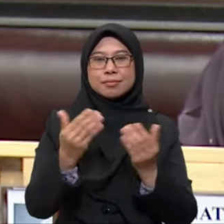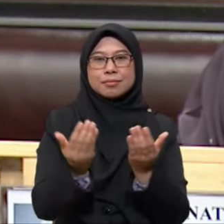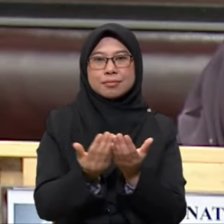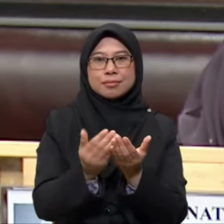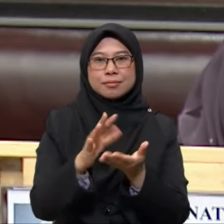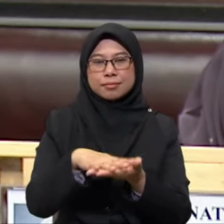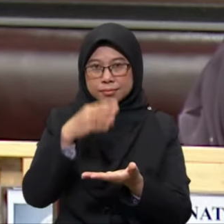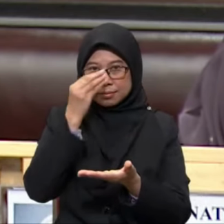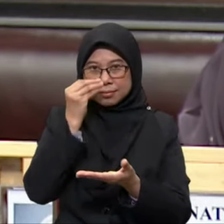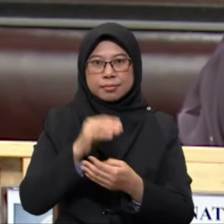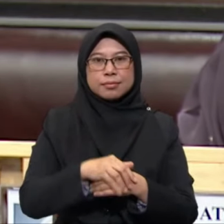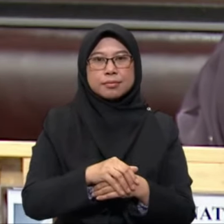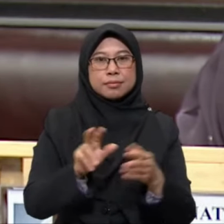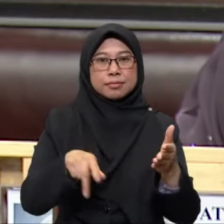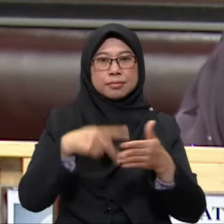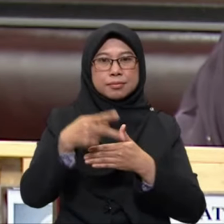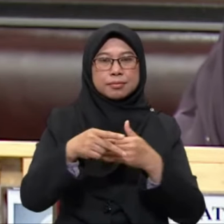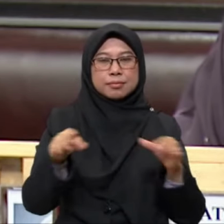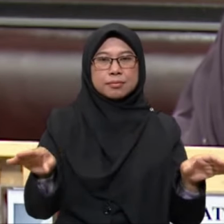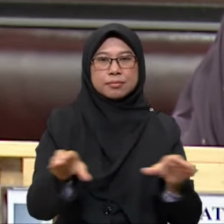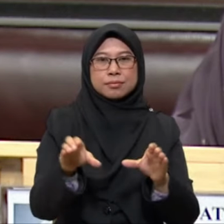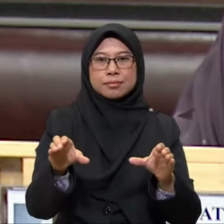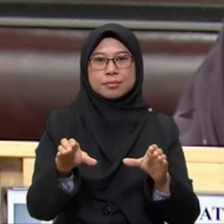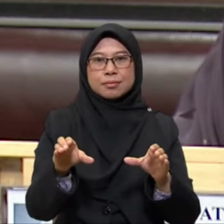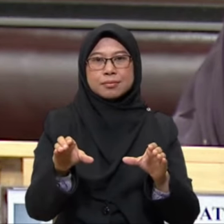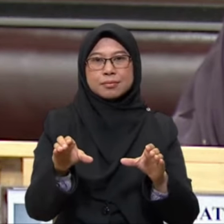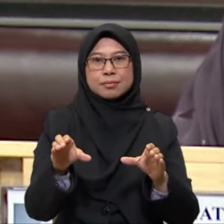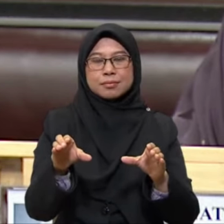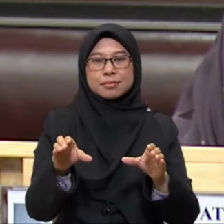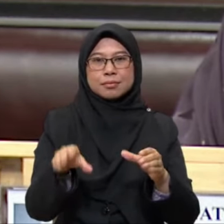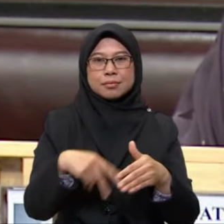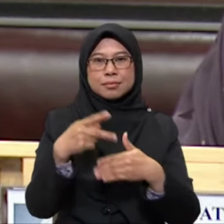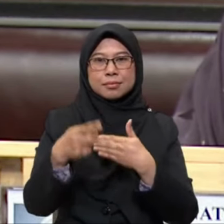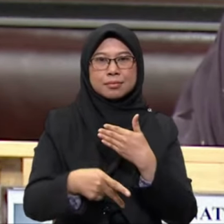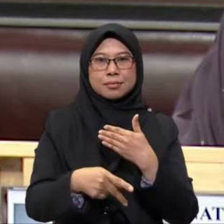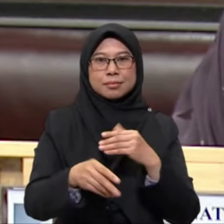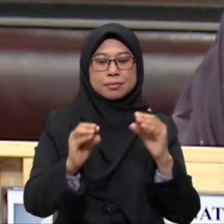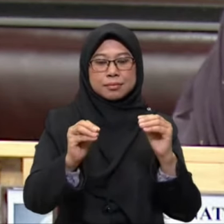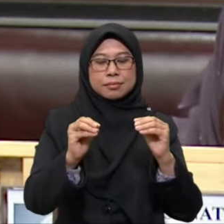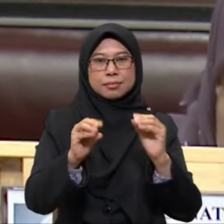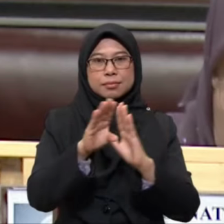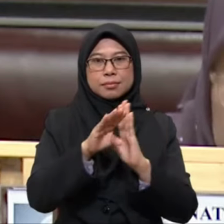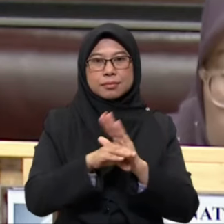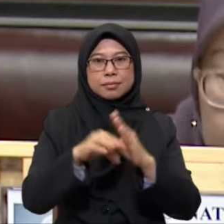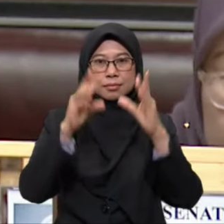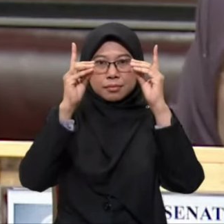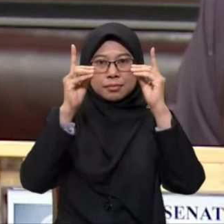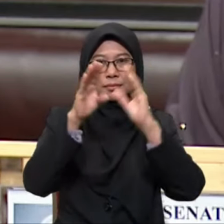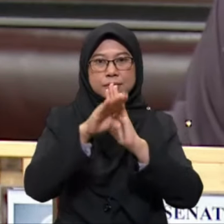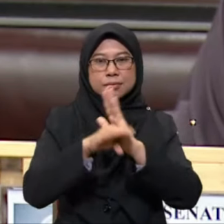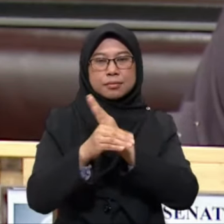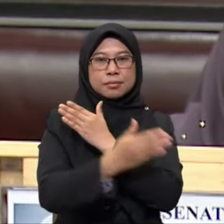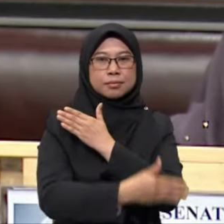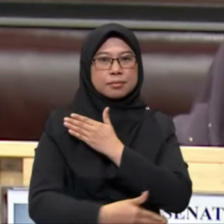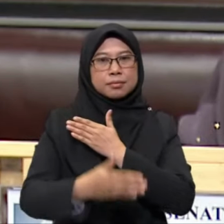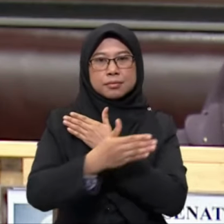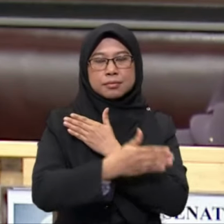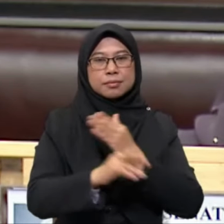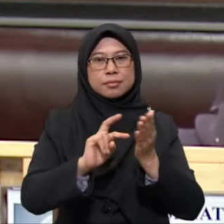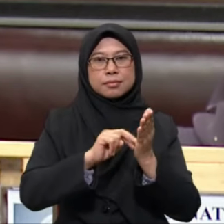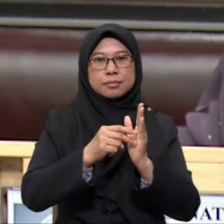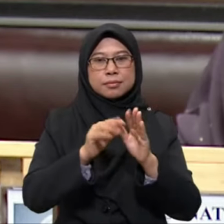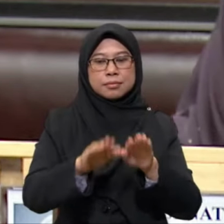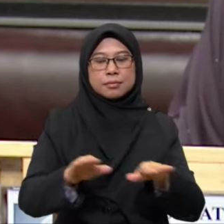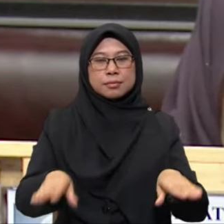persekolahan. Antara program yang dilaksanakan adalah program pengajaran modul pendidikan rukun negara di mana